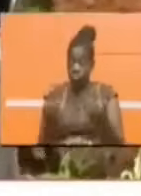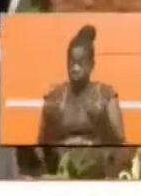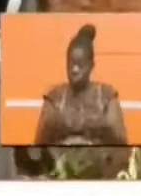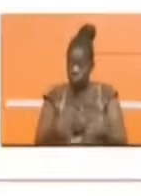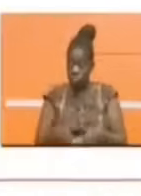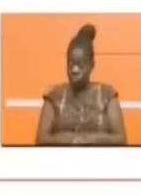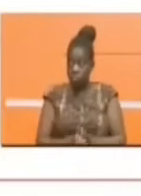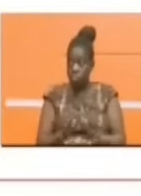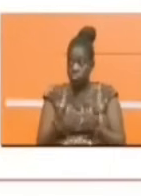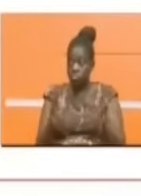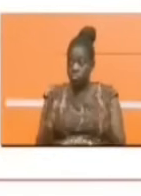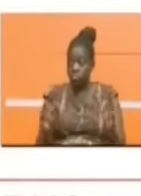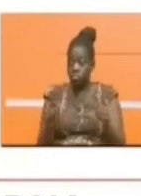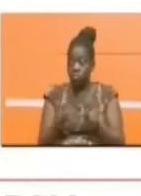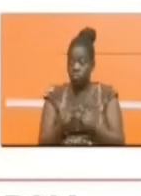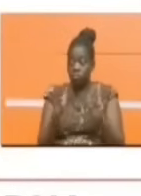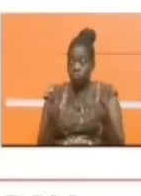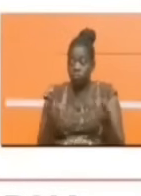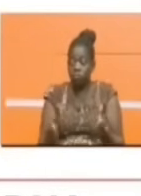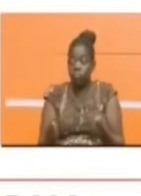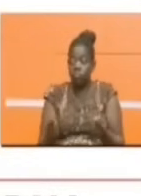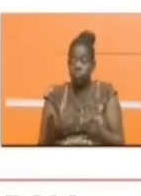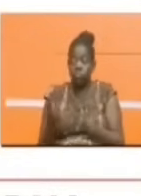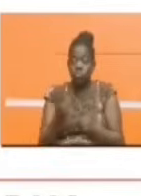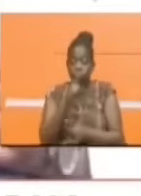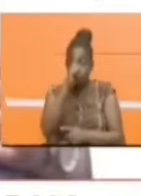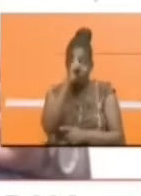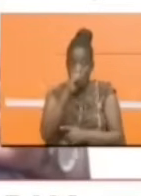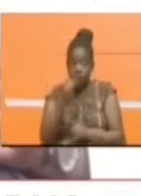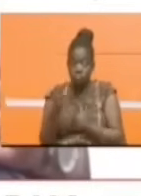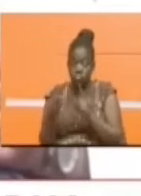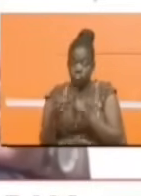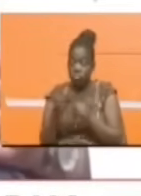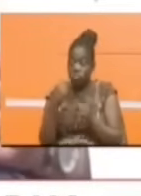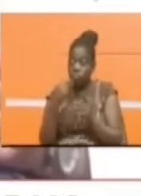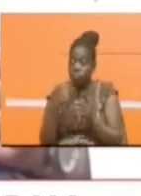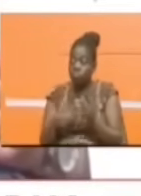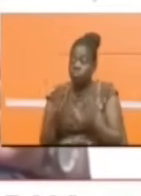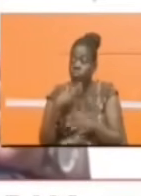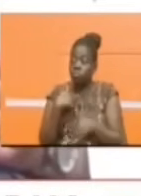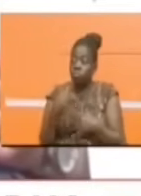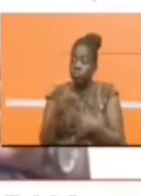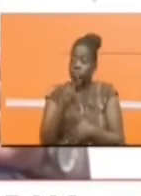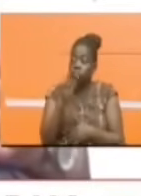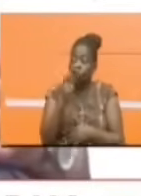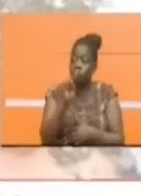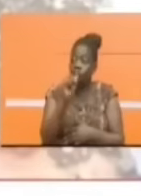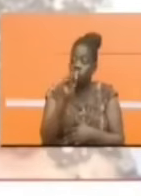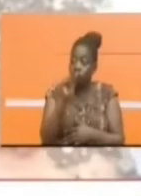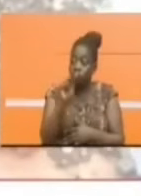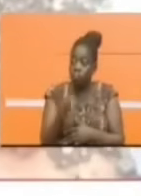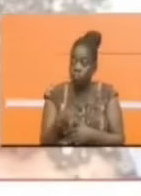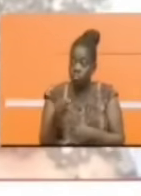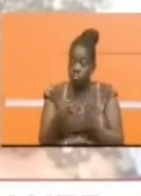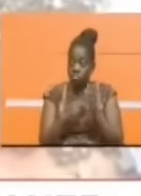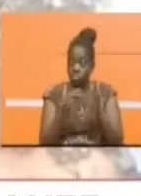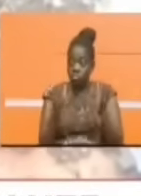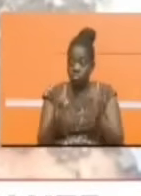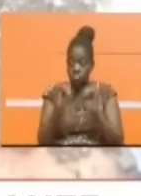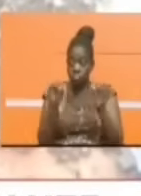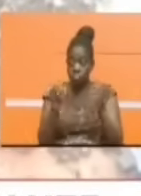kaba bito Gwenjongo yavudde kamwe kino bigase kutalo nga bakala munayo Robina Gwenjongo utakula gatali ko mfukulu kuna